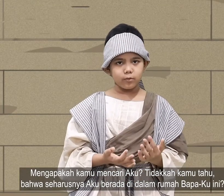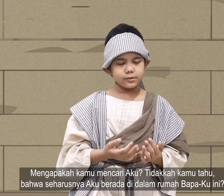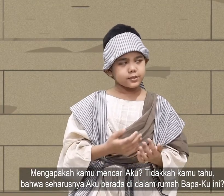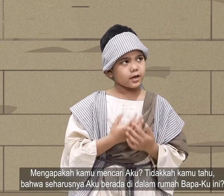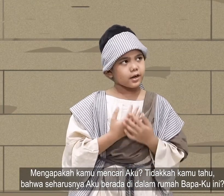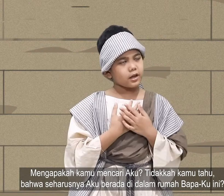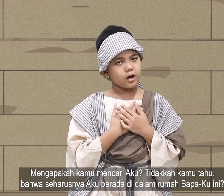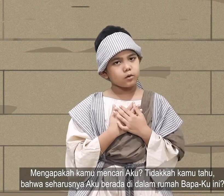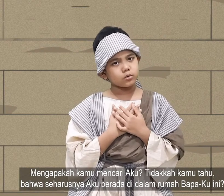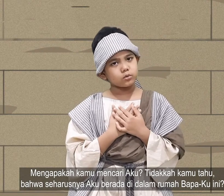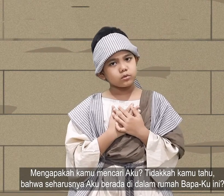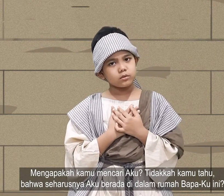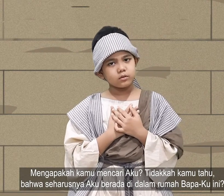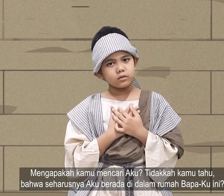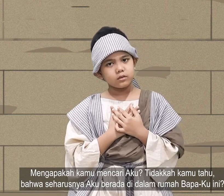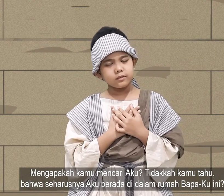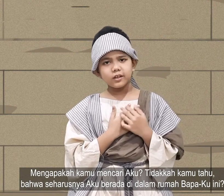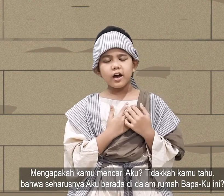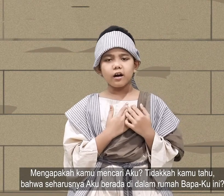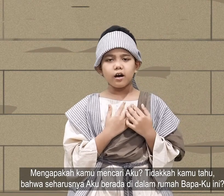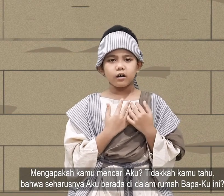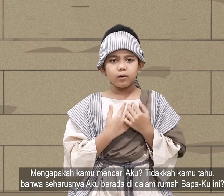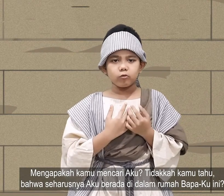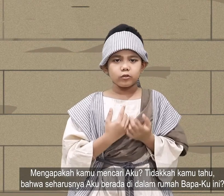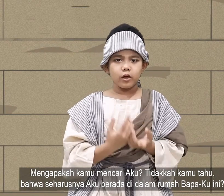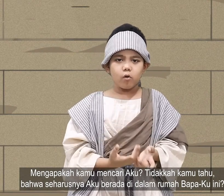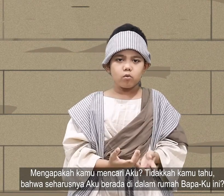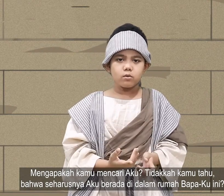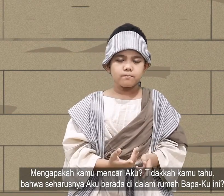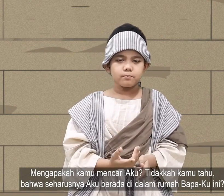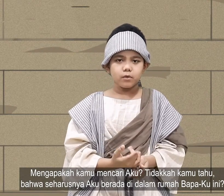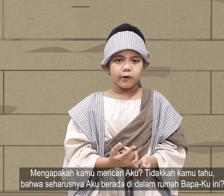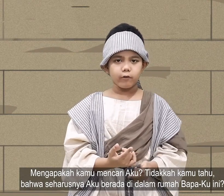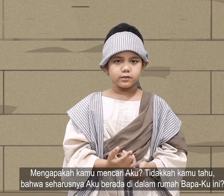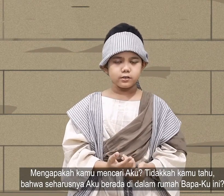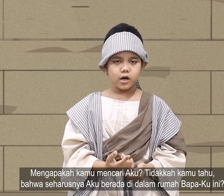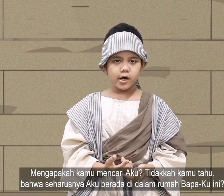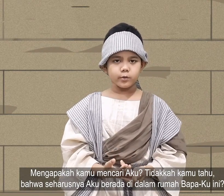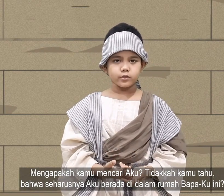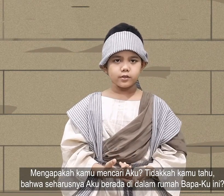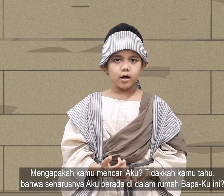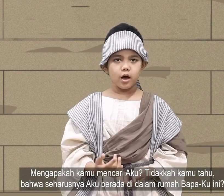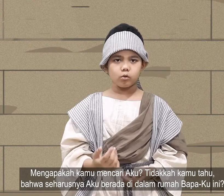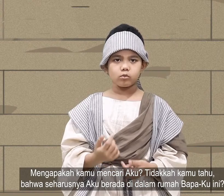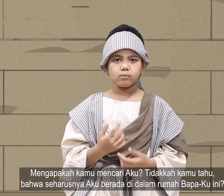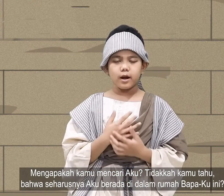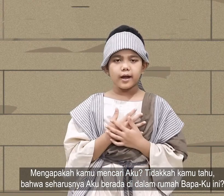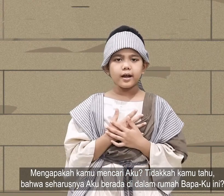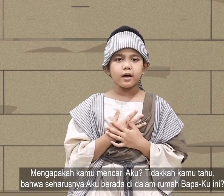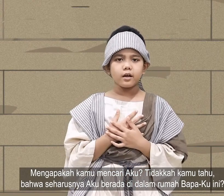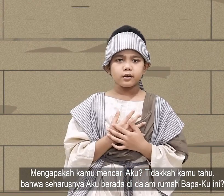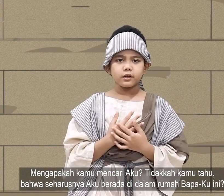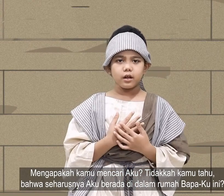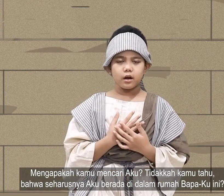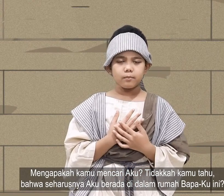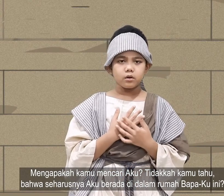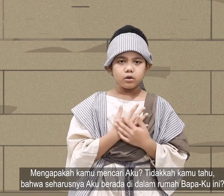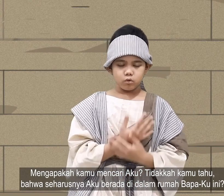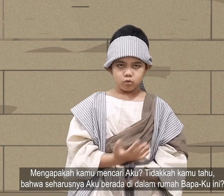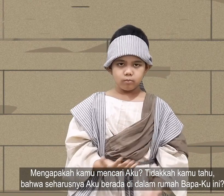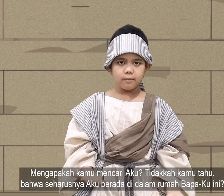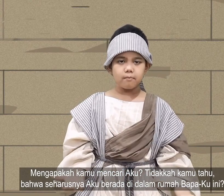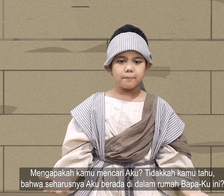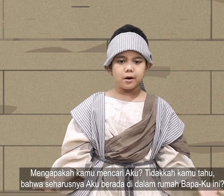mengapakah kamu mencari aku? Tidakkah kamu tahu bahwa seharusnya aku berada di